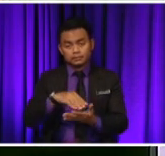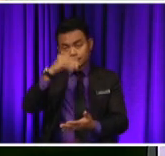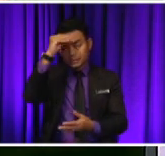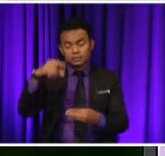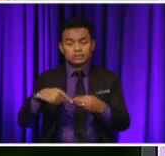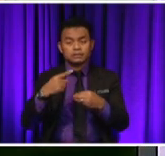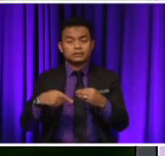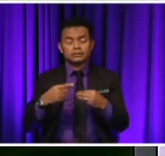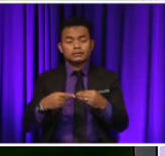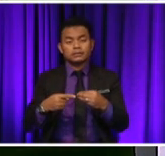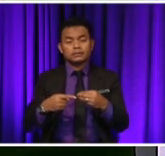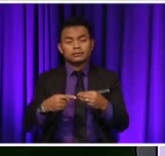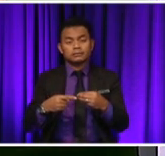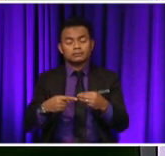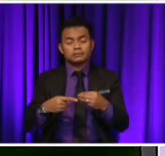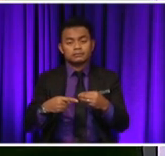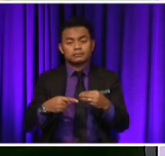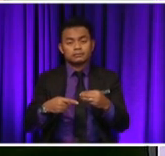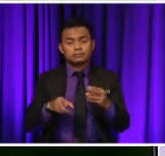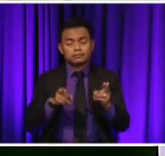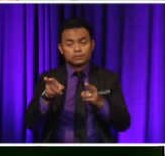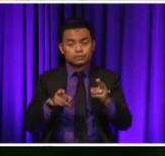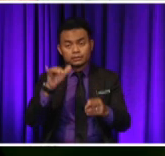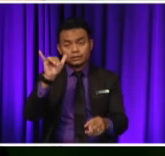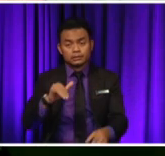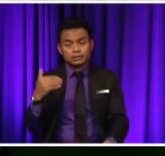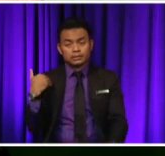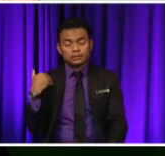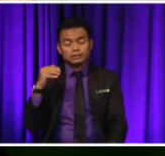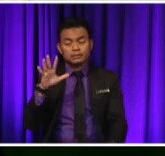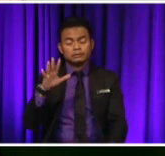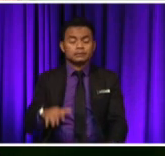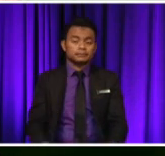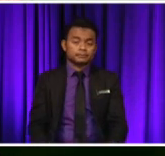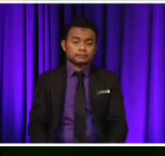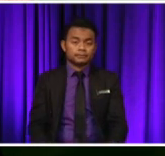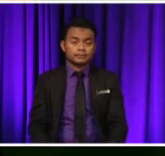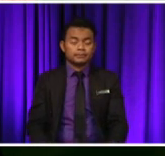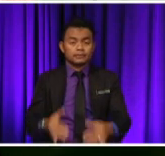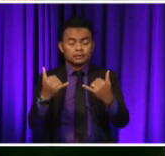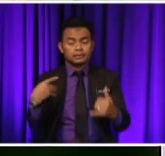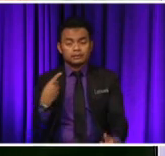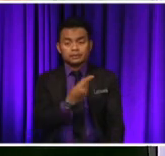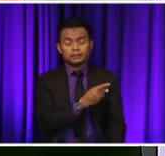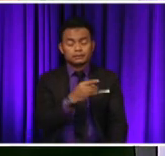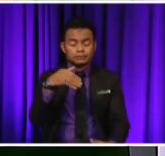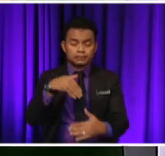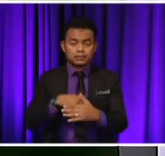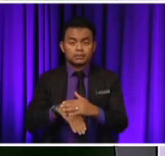yang ada lima Oke Enggak ada enam yang kita masuk pada peringkat pengurusan